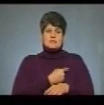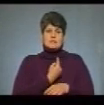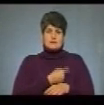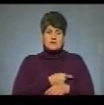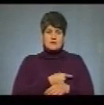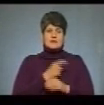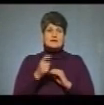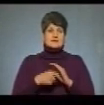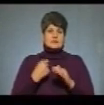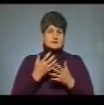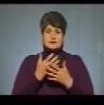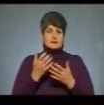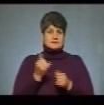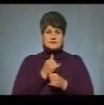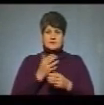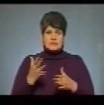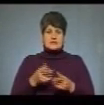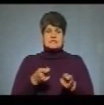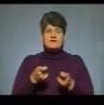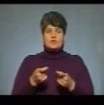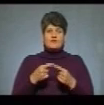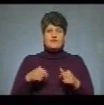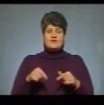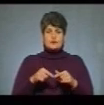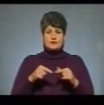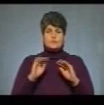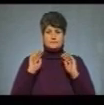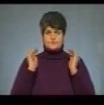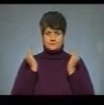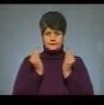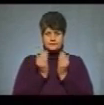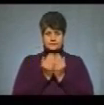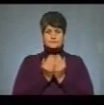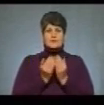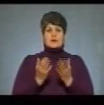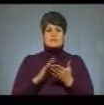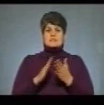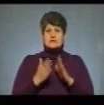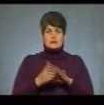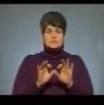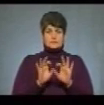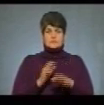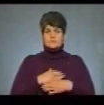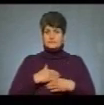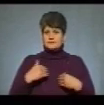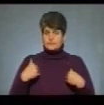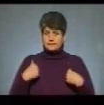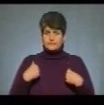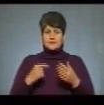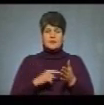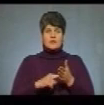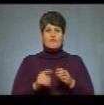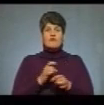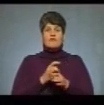лікарні, дізнатися нам не вдалося. Завідувач відділом інтенсивної терапії Олег Єм'яшев ситуації не коментує. Зазначу, вибух у